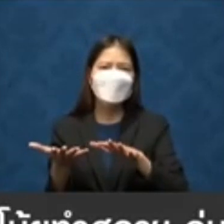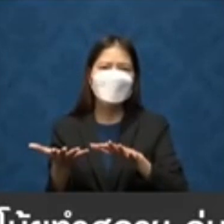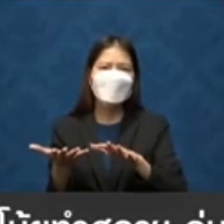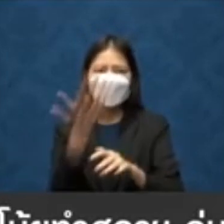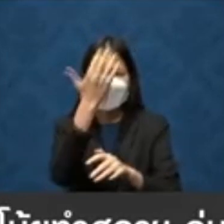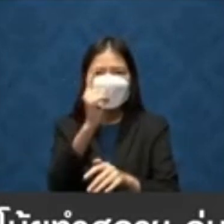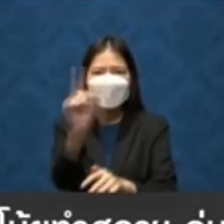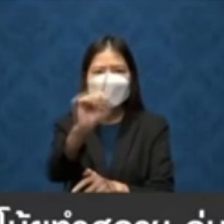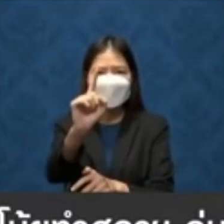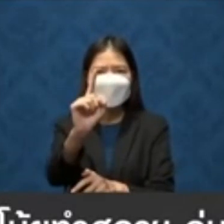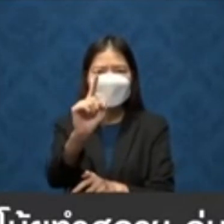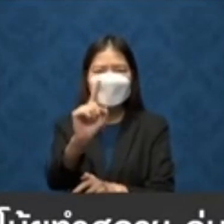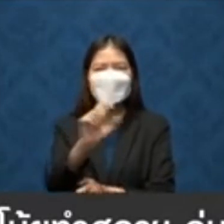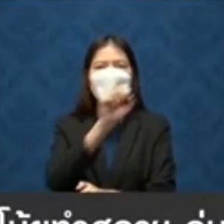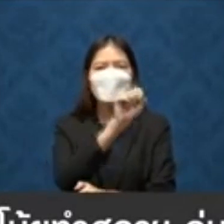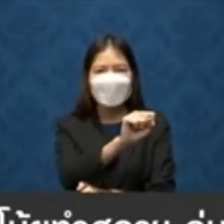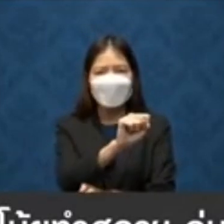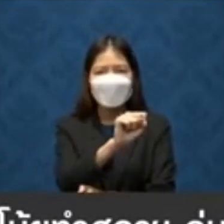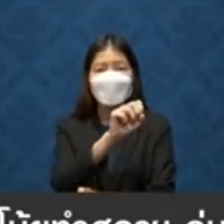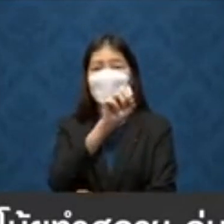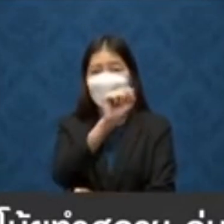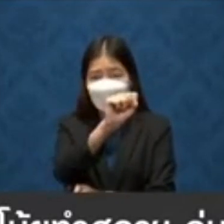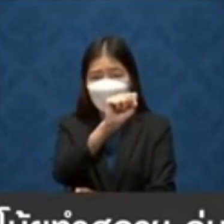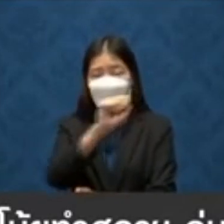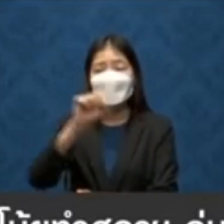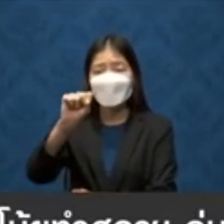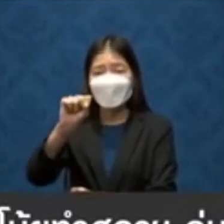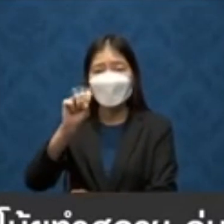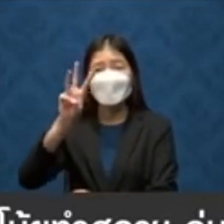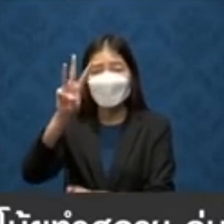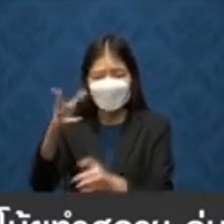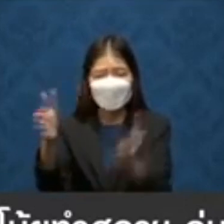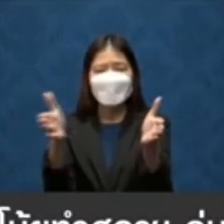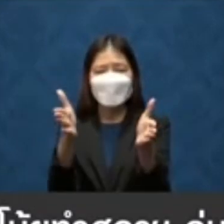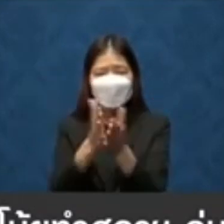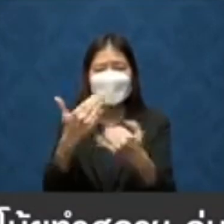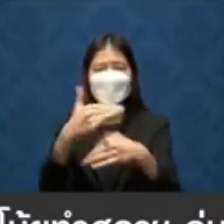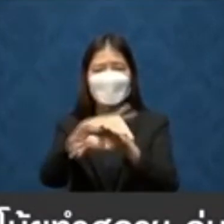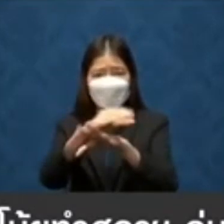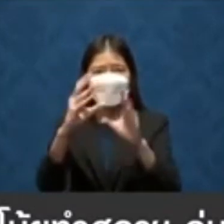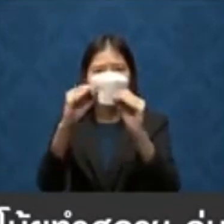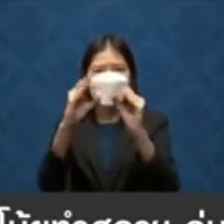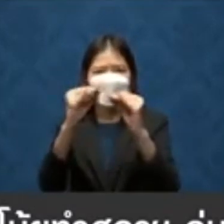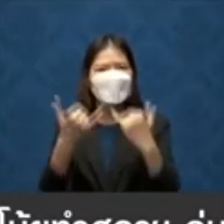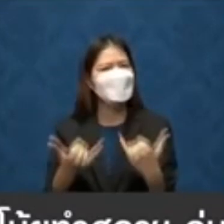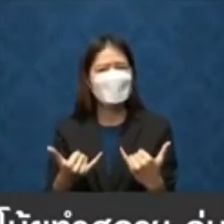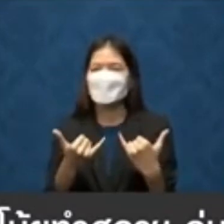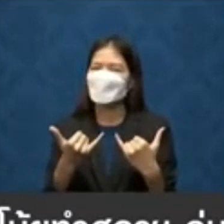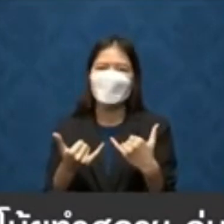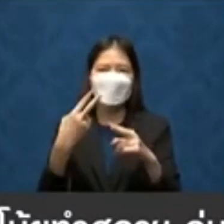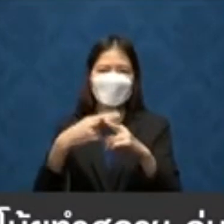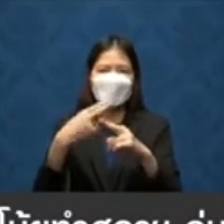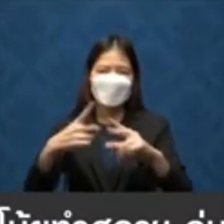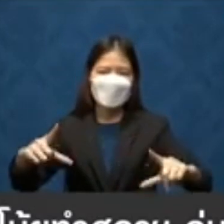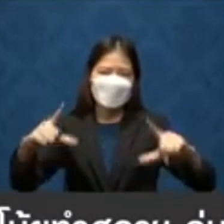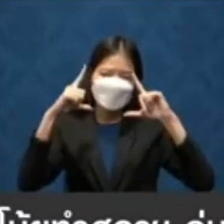กว่าประชาชนที่ประชุมร่วมรัฐสภาสวเนี่ยมาเกินครึ่งทุกครั้งสภาร่มไม่ได้เกิดจากสวจึง